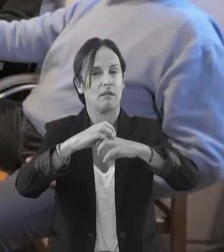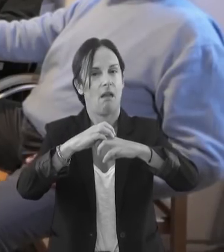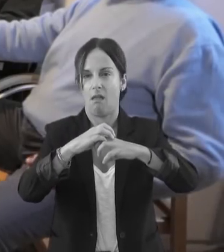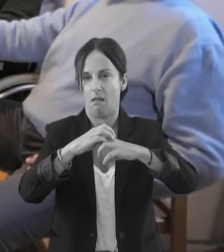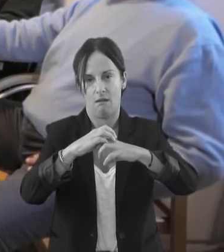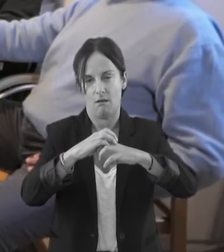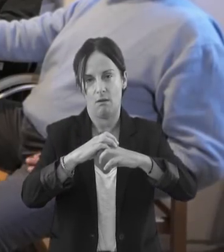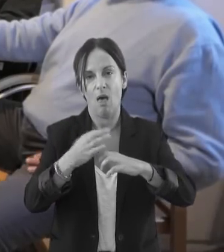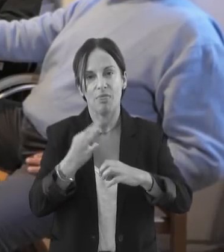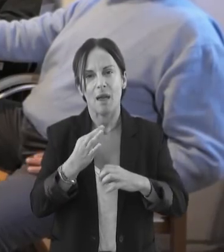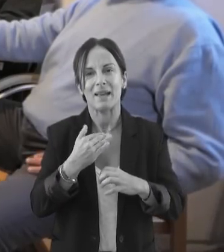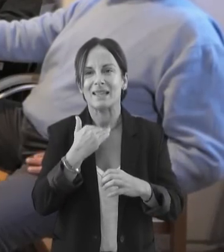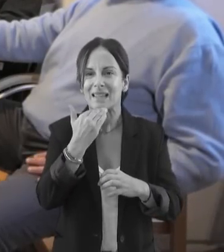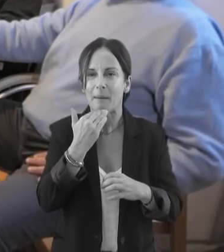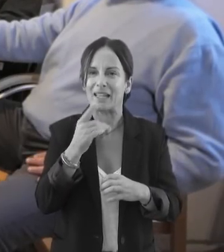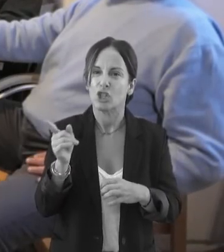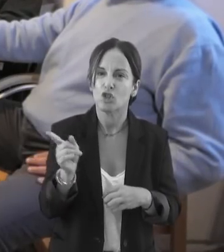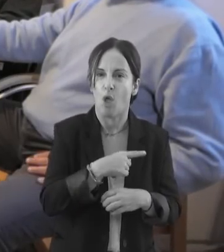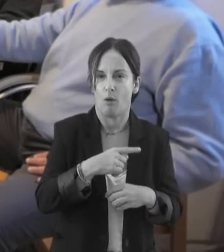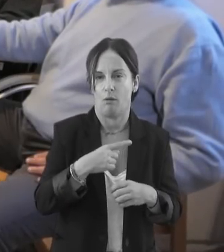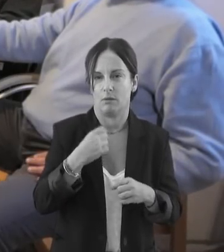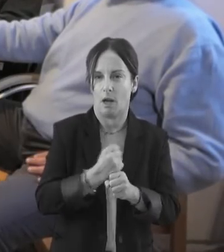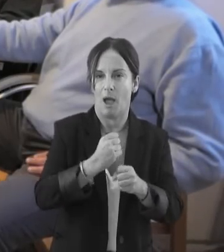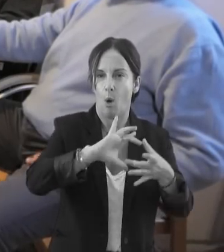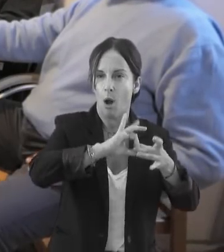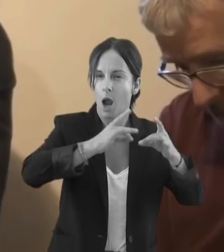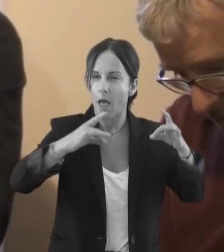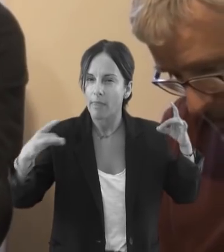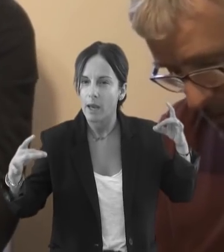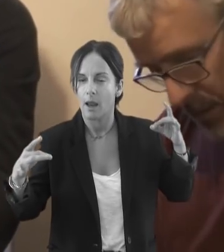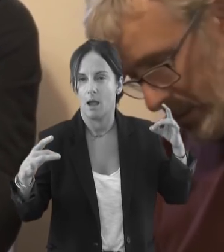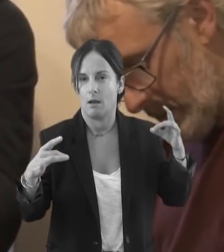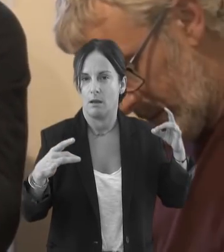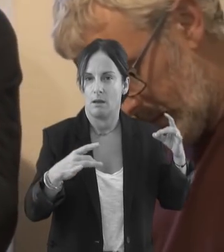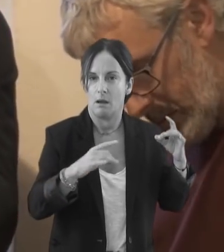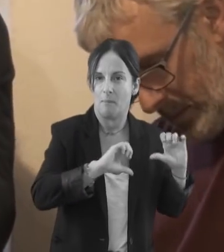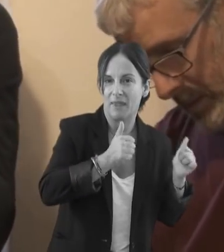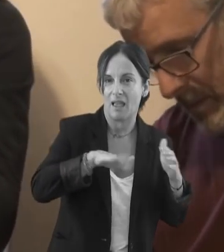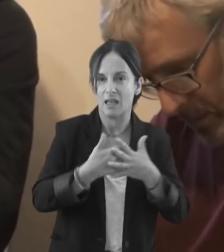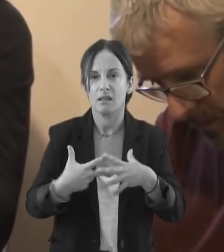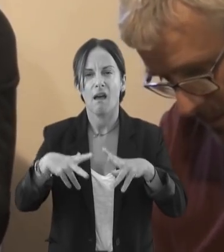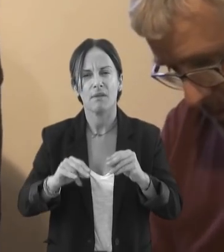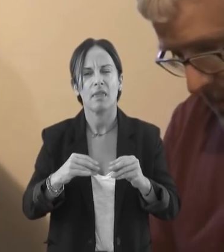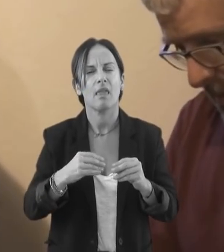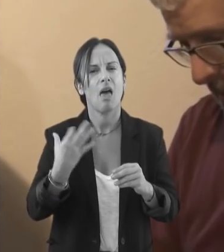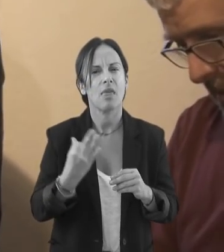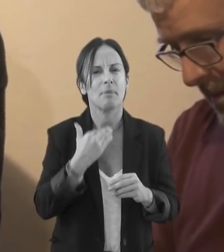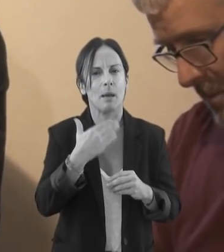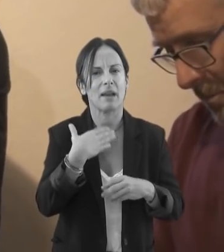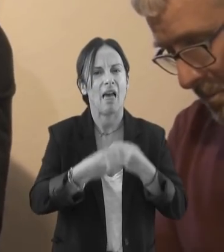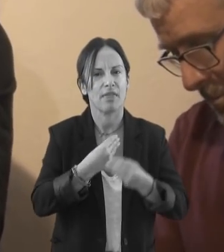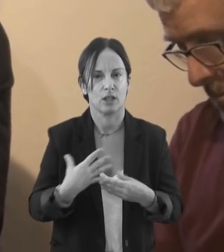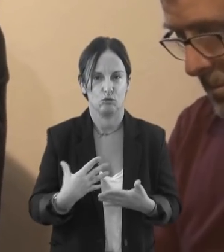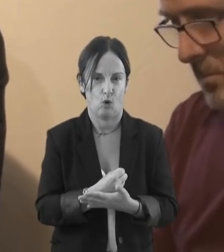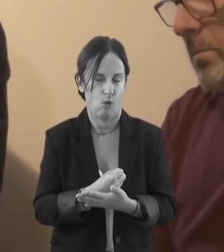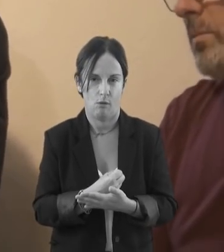Un marger que no sap adobar una pedra ben adobada ja no farà la següent passa. És a dir, per molt que diguin, un bon marger